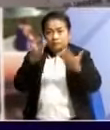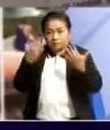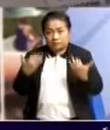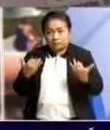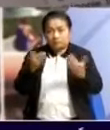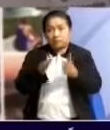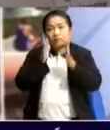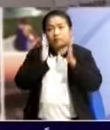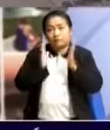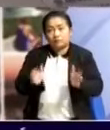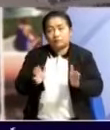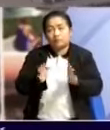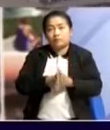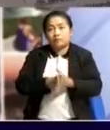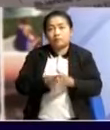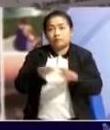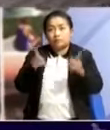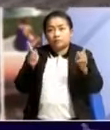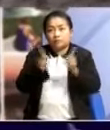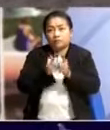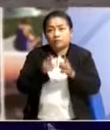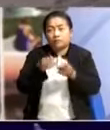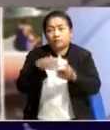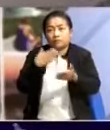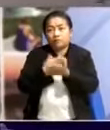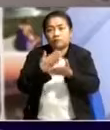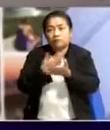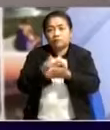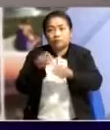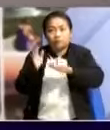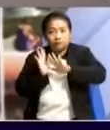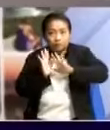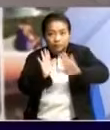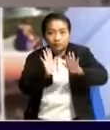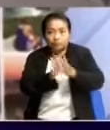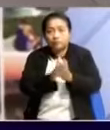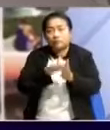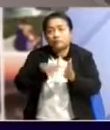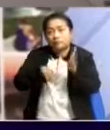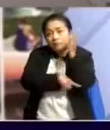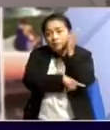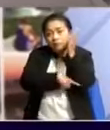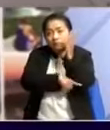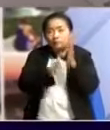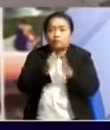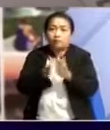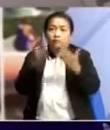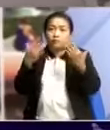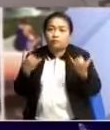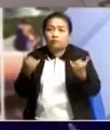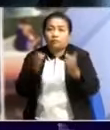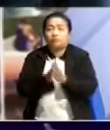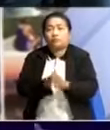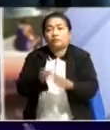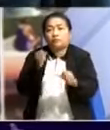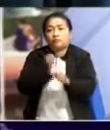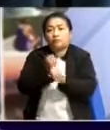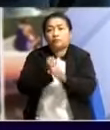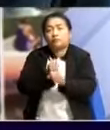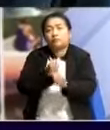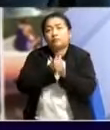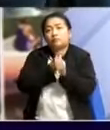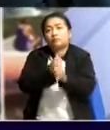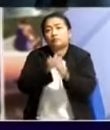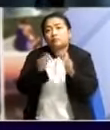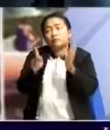ความเรื่อยๆนะคะแล้วก็รวบรวมยอดมูลค่าความเสียหายทั้งหมดดำเนินการตามขั้นตอนกฎหมายต่อไปด้วยอันนี้ถือว่าเป็น